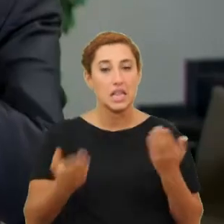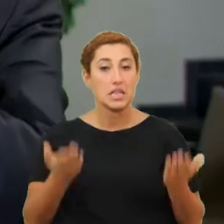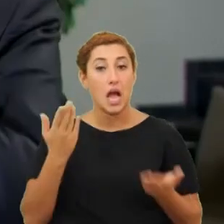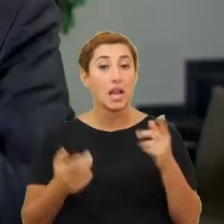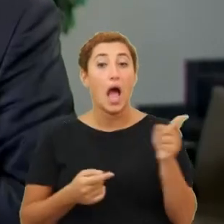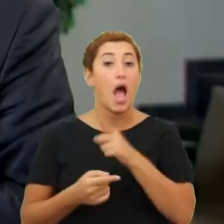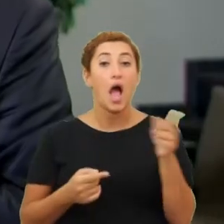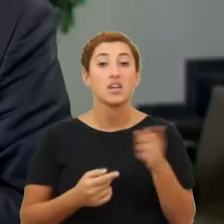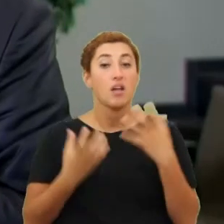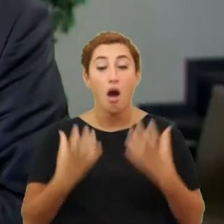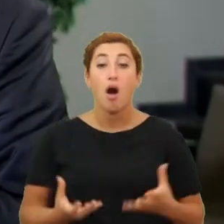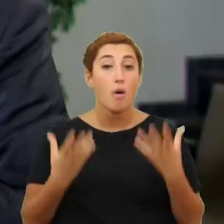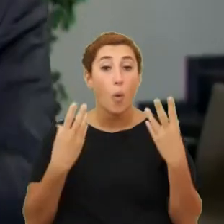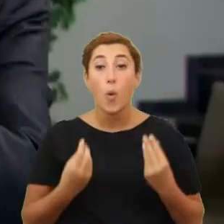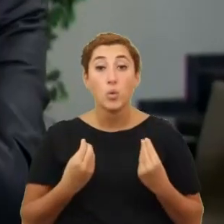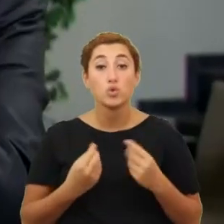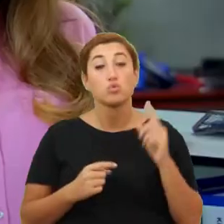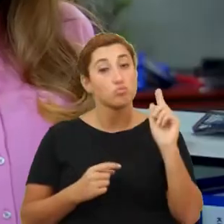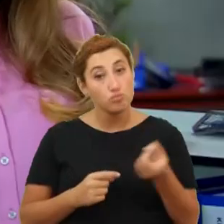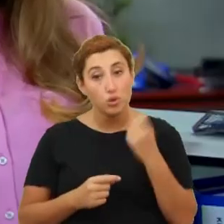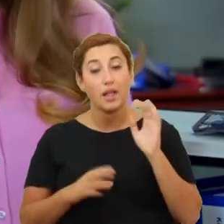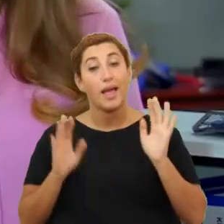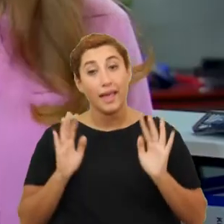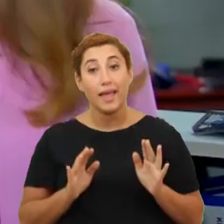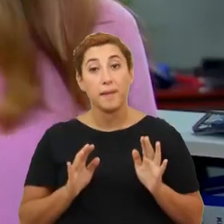tartımda hangisinin ağır olduğunu bul.